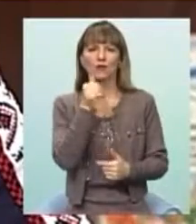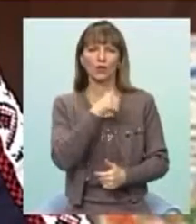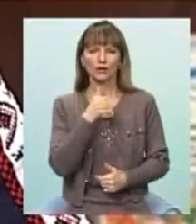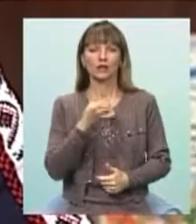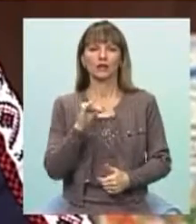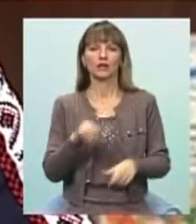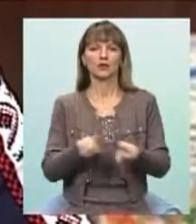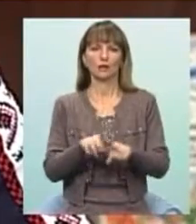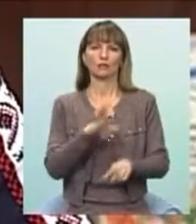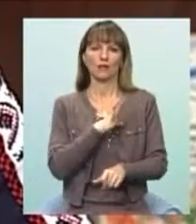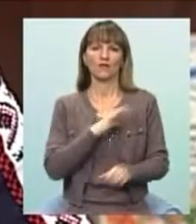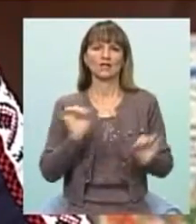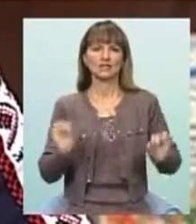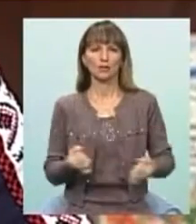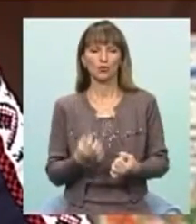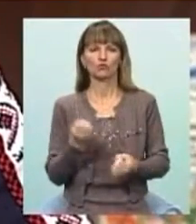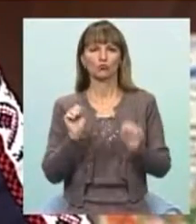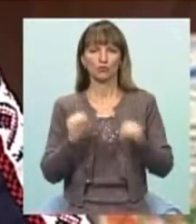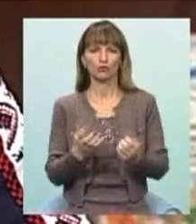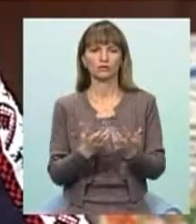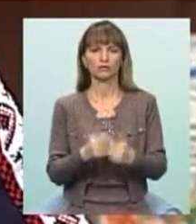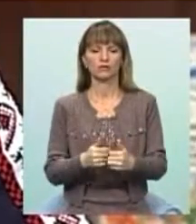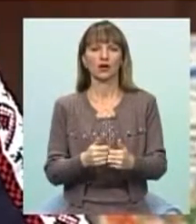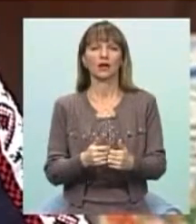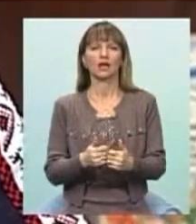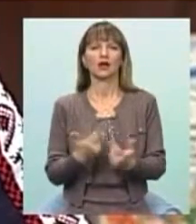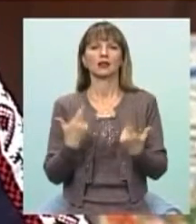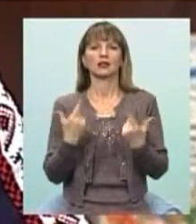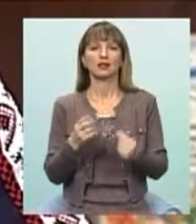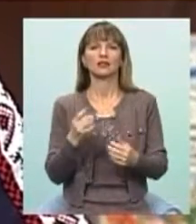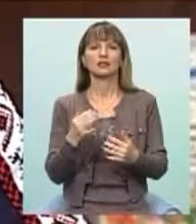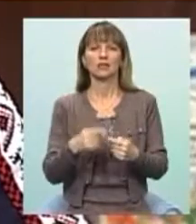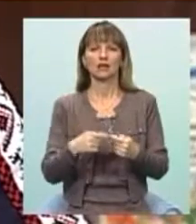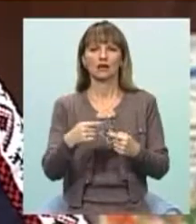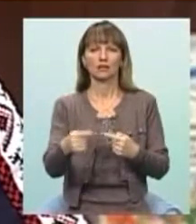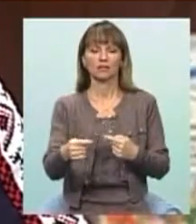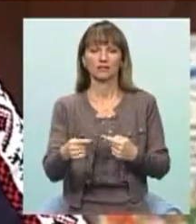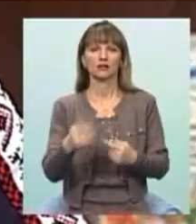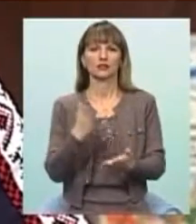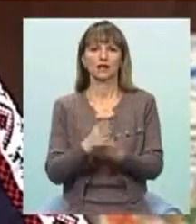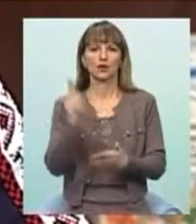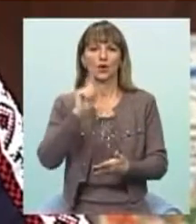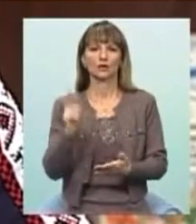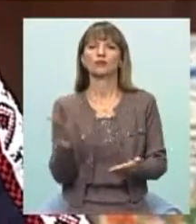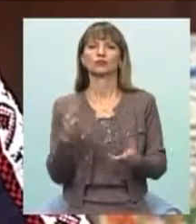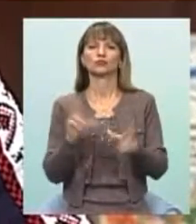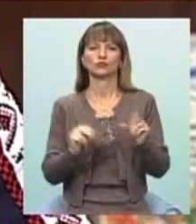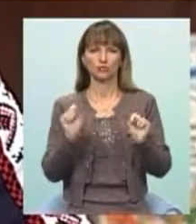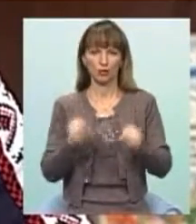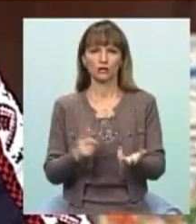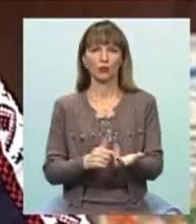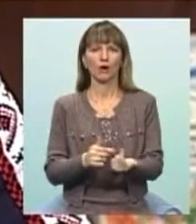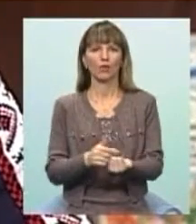також і взимку. Ну, а ще можна вирахувати, до речі, де, на скільки кілометрів від нас знаходиться гроза. Як ти вважаєш, чи можна